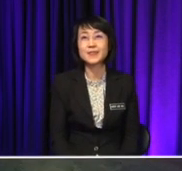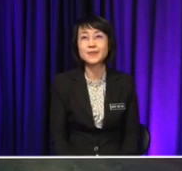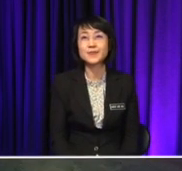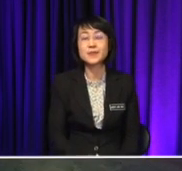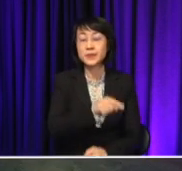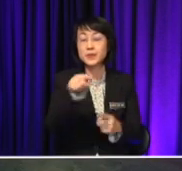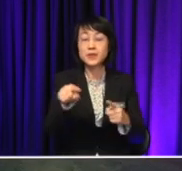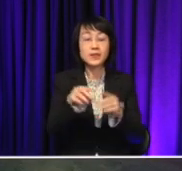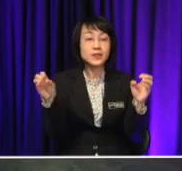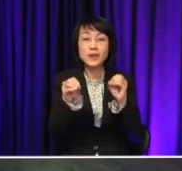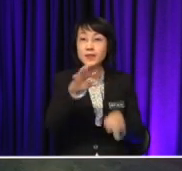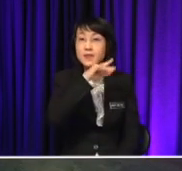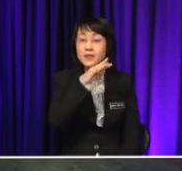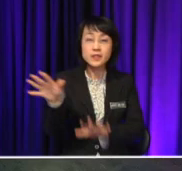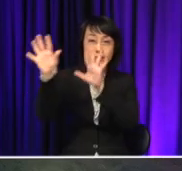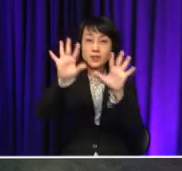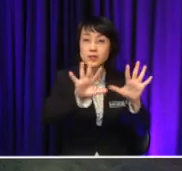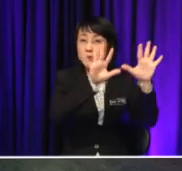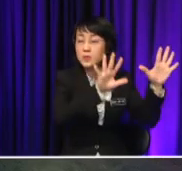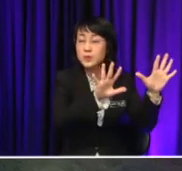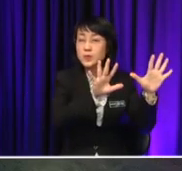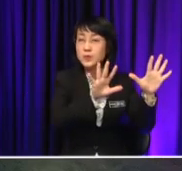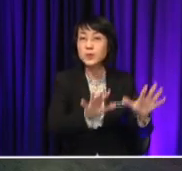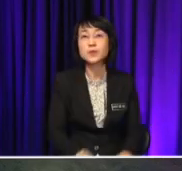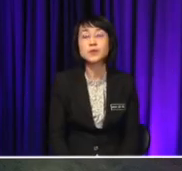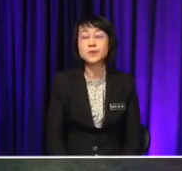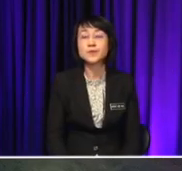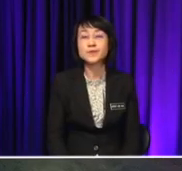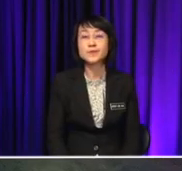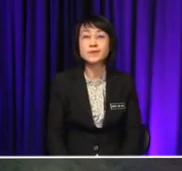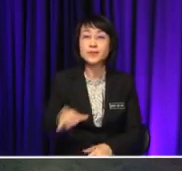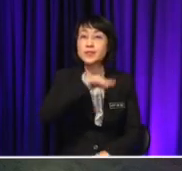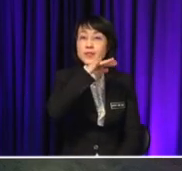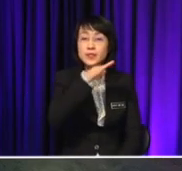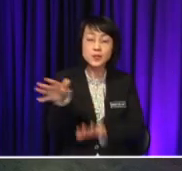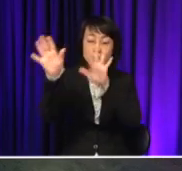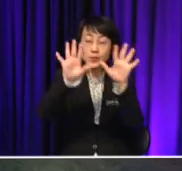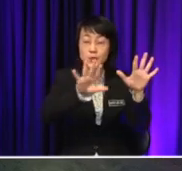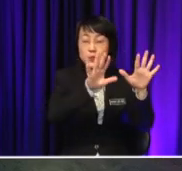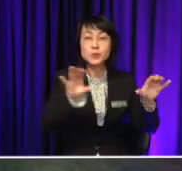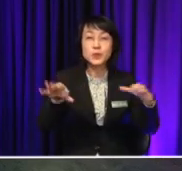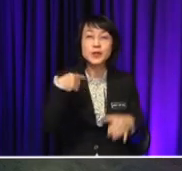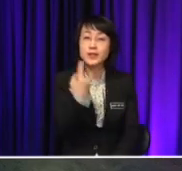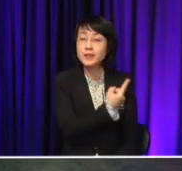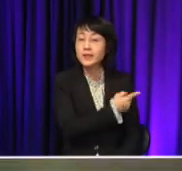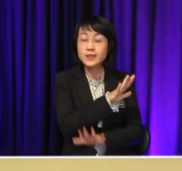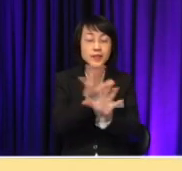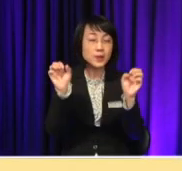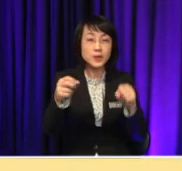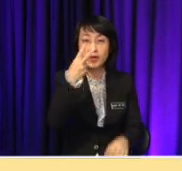nampak jelas ada jelebu kita tak nampak sakit mata sakit tekak batuk dan sesak nafas